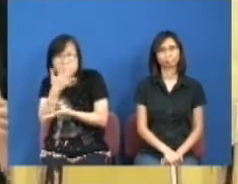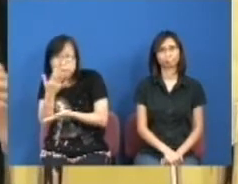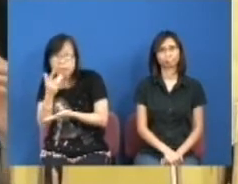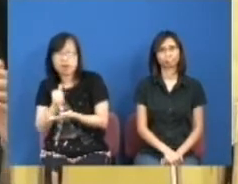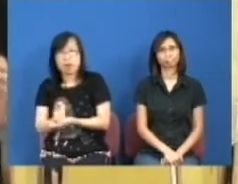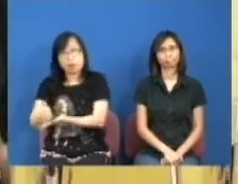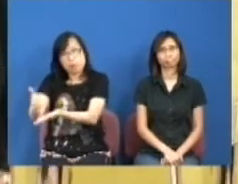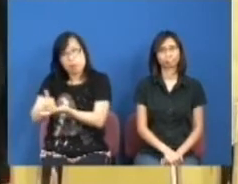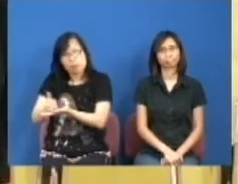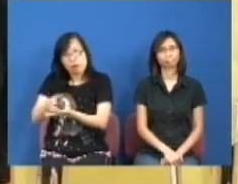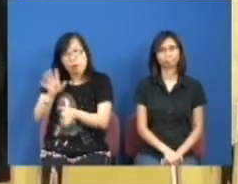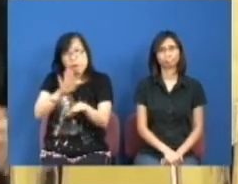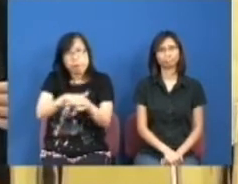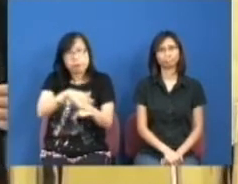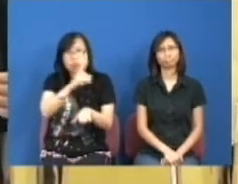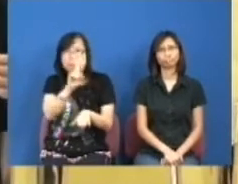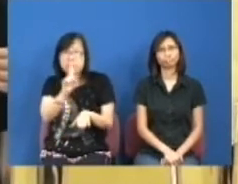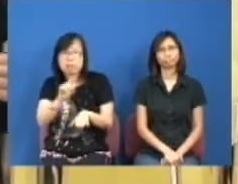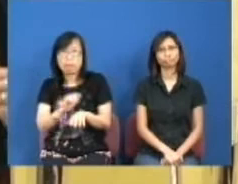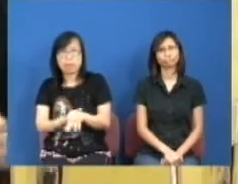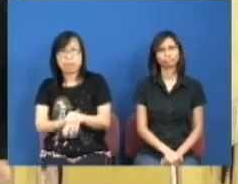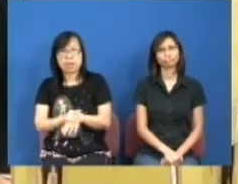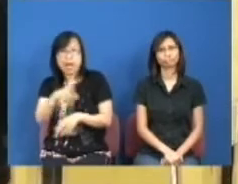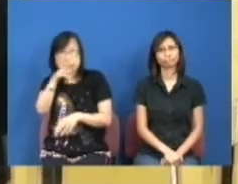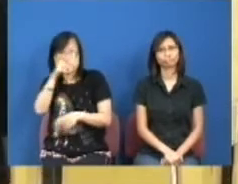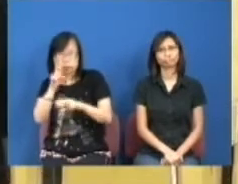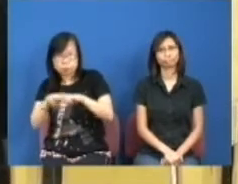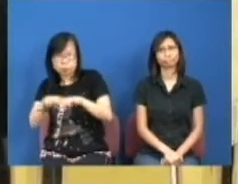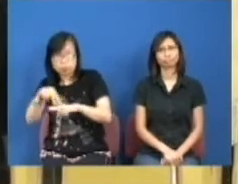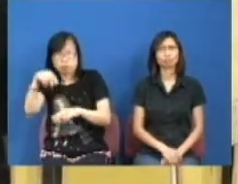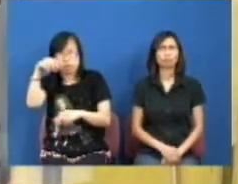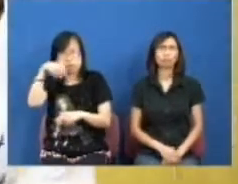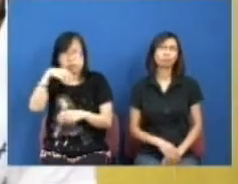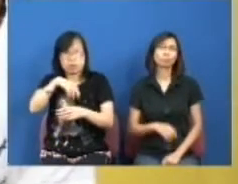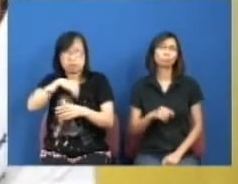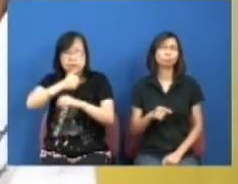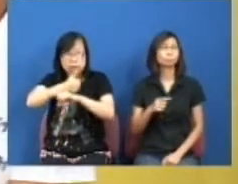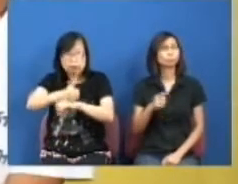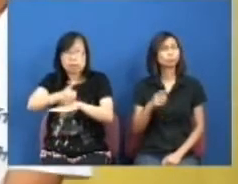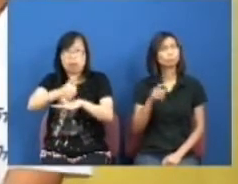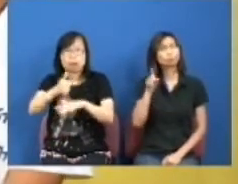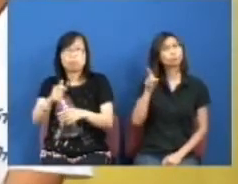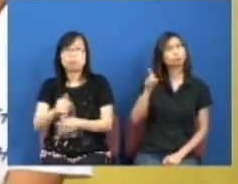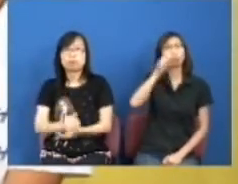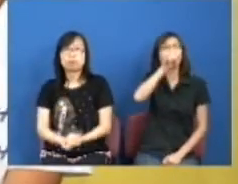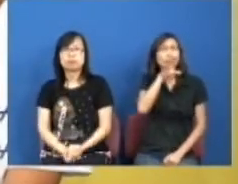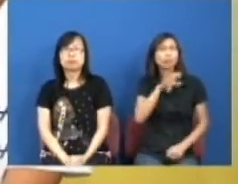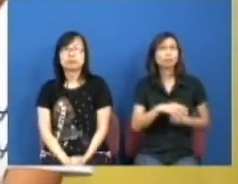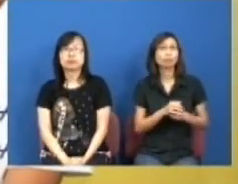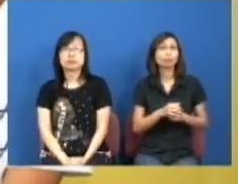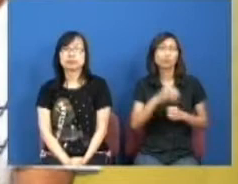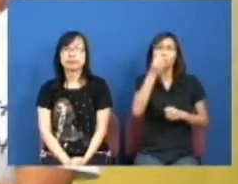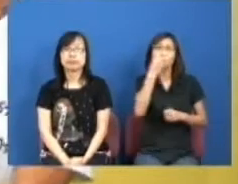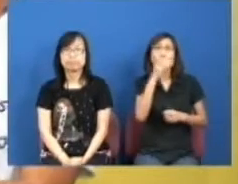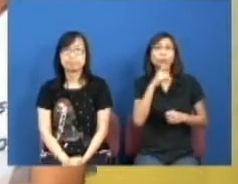者係委任咗喺邊個層次嘅中國嘅架構裏面咧？ 嗱，呢一度咧，啱慧文都提過一樣嘢，就係、是，咦，其實香港有一